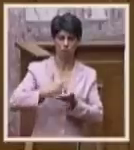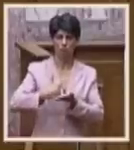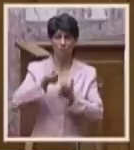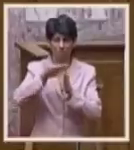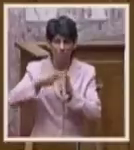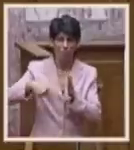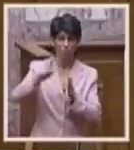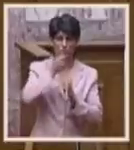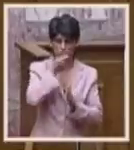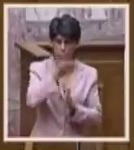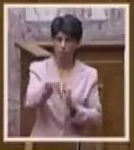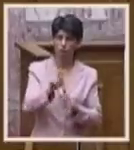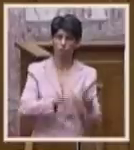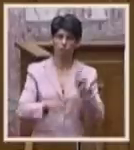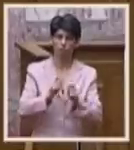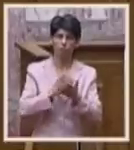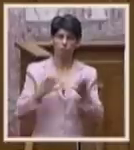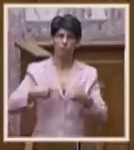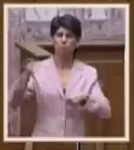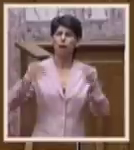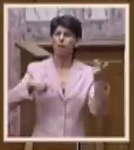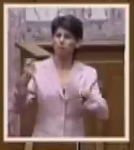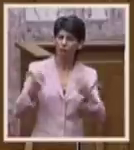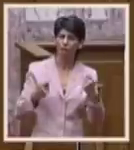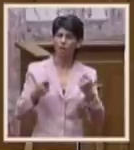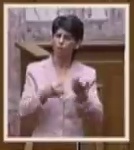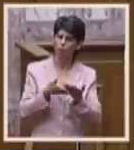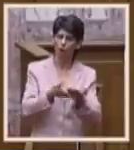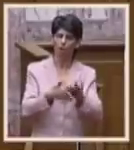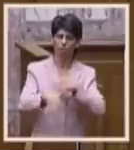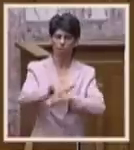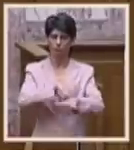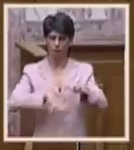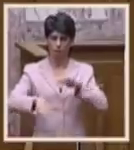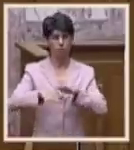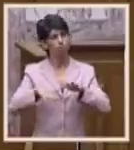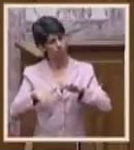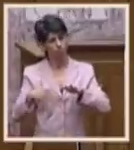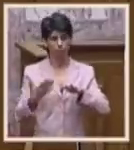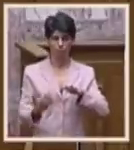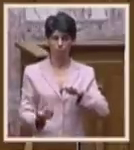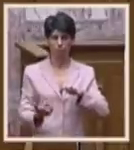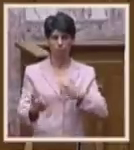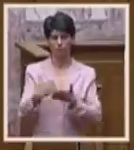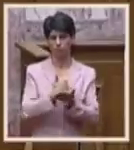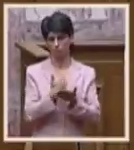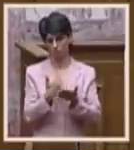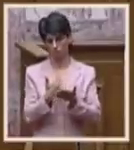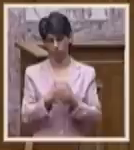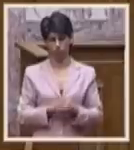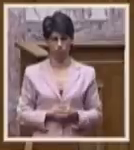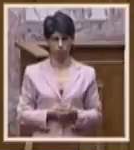δαπανών, που δημιουργεί τεράστια σπατάλη και ευνοεί τη διαφθορά, τότε βεβαίως υπάρχει αδικία. Για να το πούμε